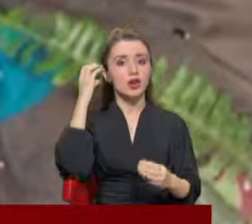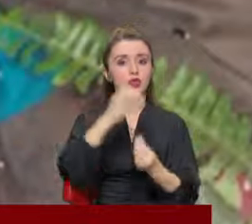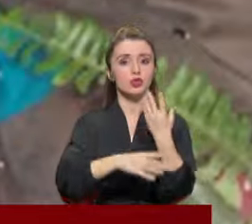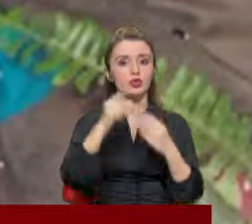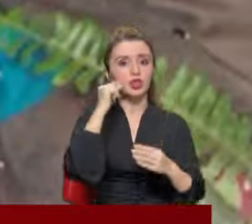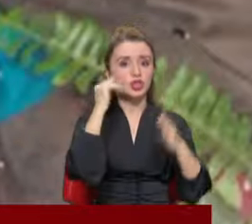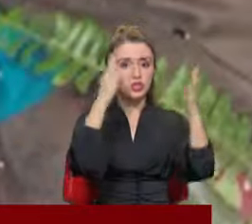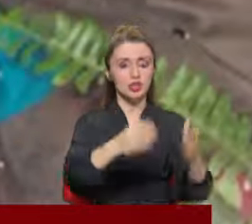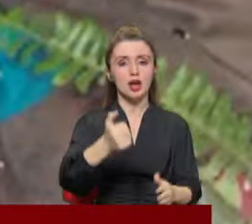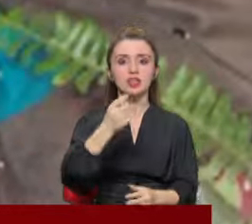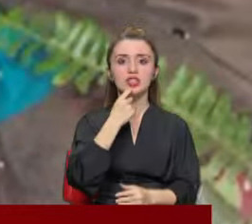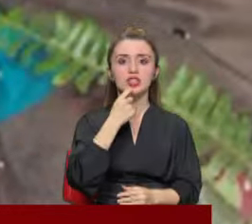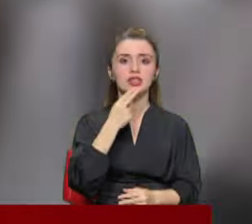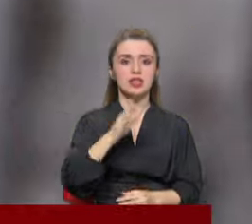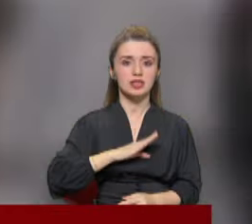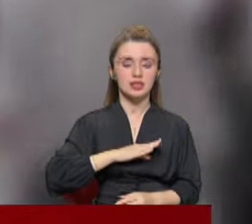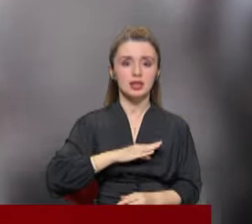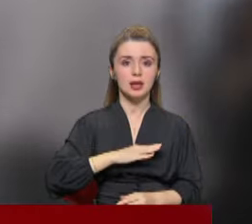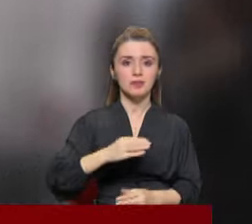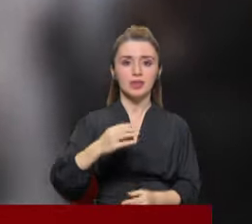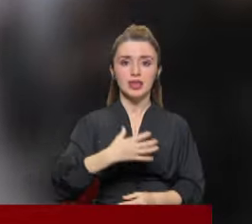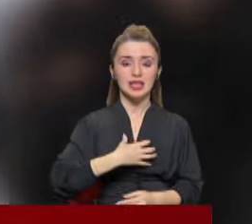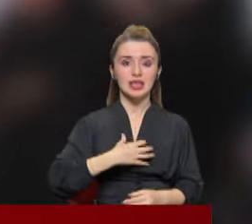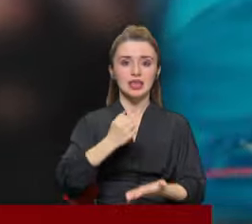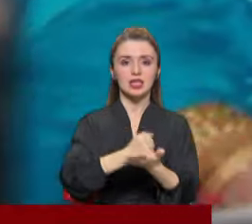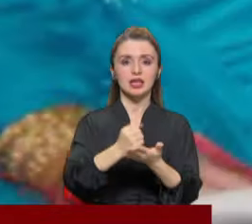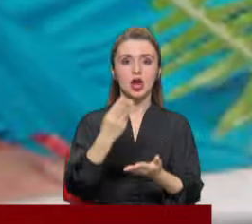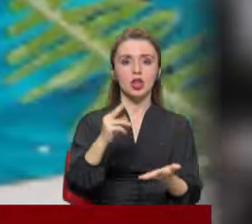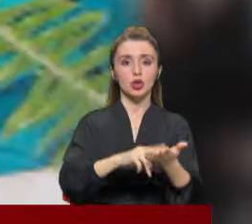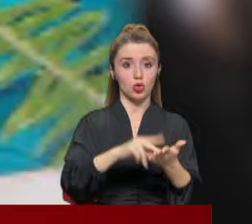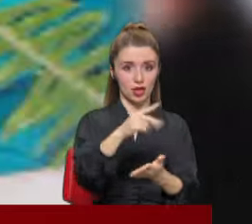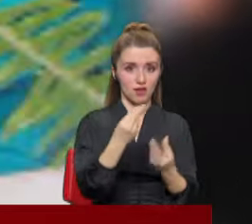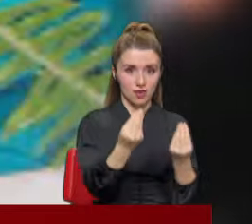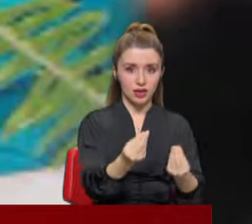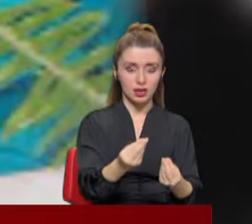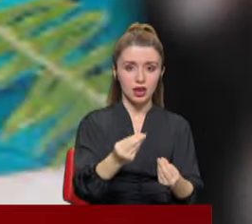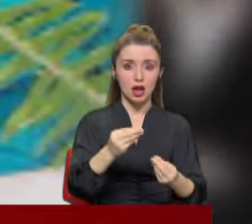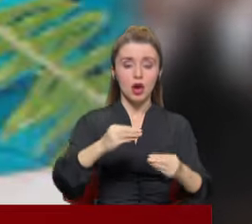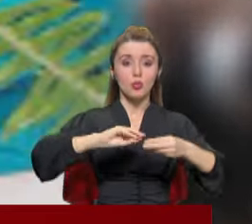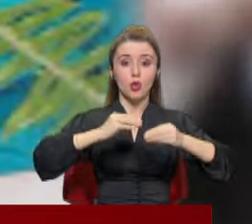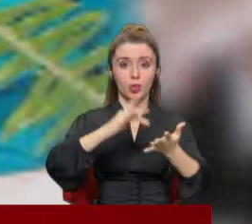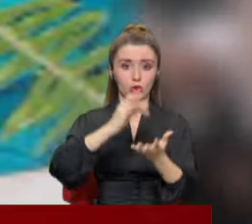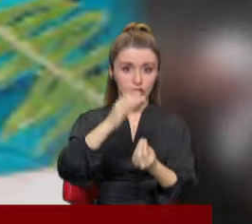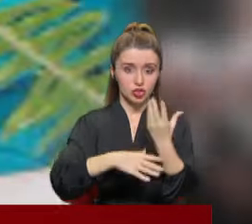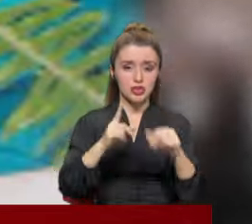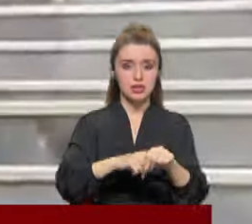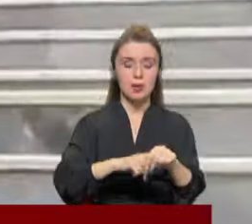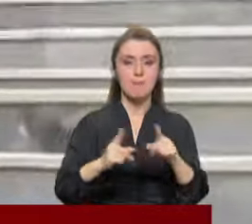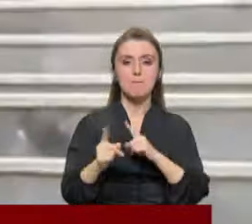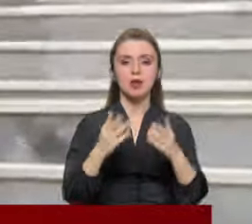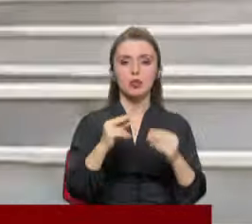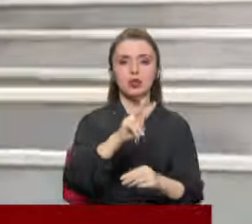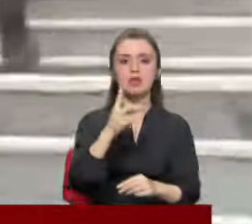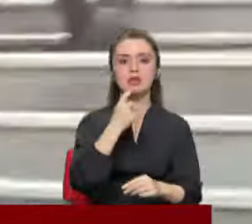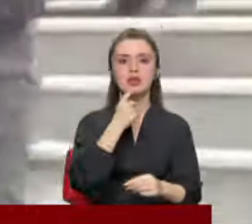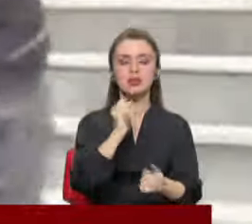Ziya Gümüşel 6 yaşındaki kızını dini nikah adı altında tarikat üyesine vermişti. Skandal patlak verdikten sonra yargılandı, 20